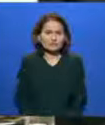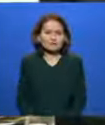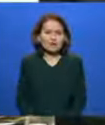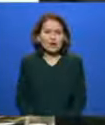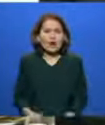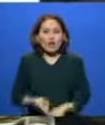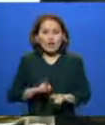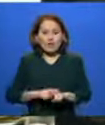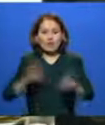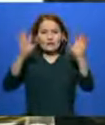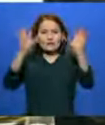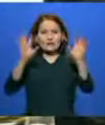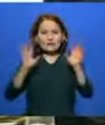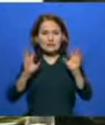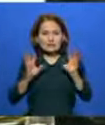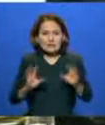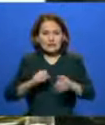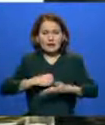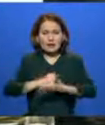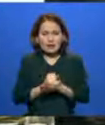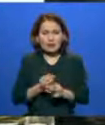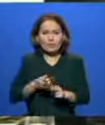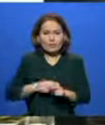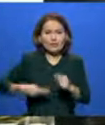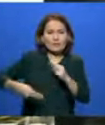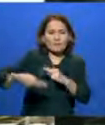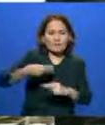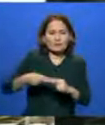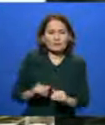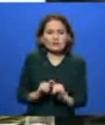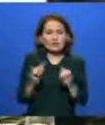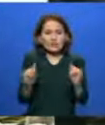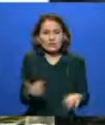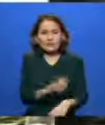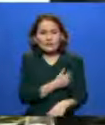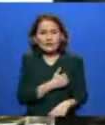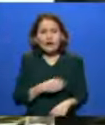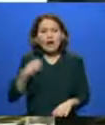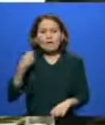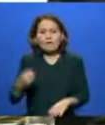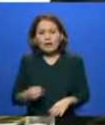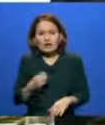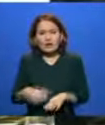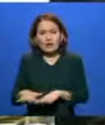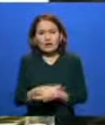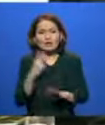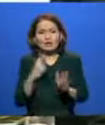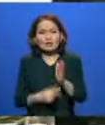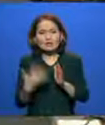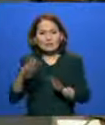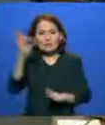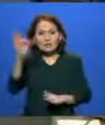Бұл заң коммерциялық туристік аймақтарды құруды едәуір жеңілдетпек. Қазір француздардың 75% демалыс күндері